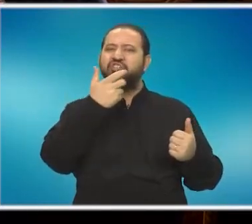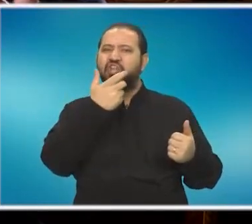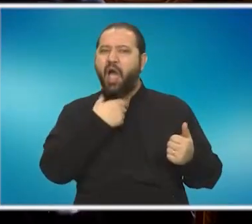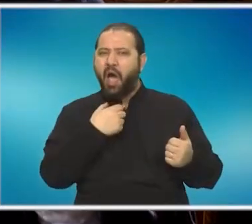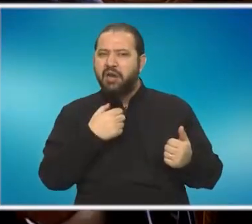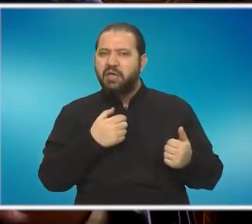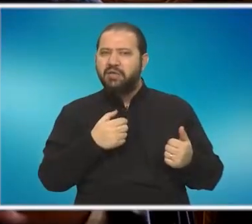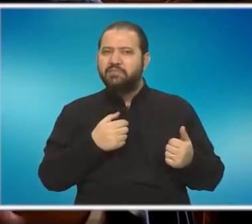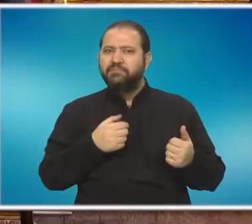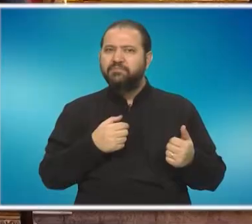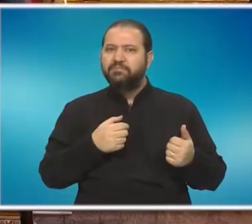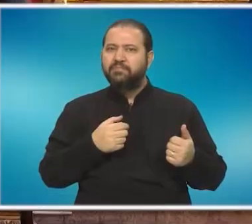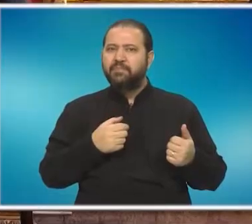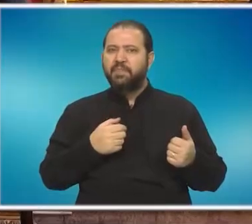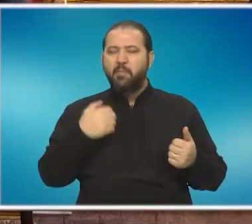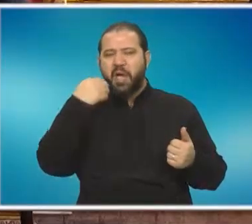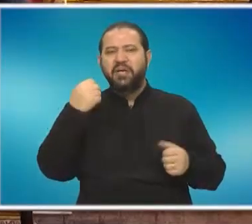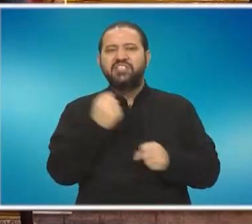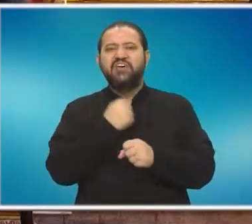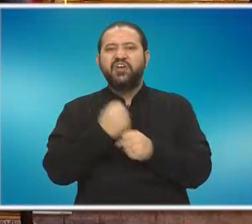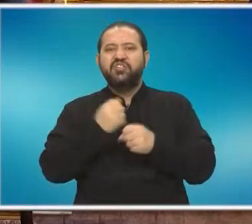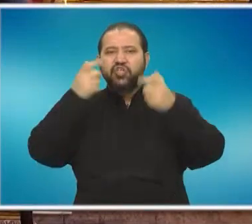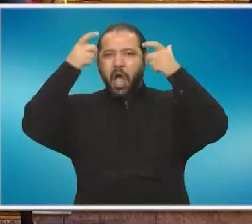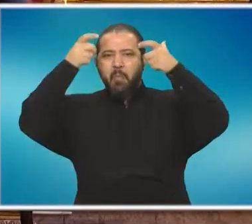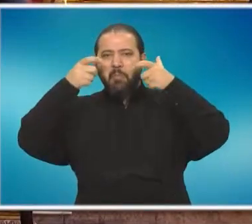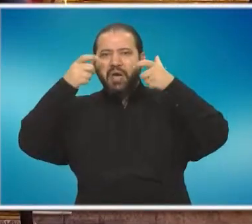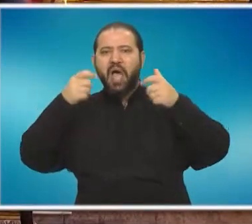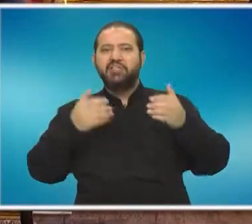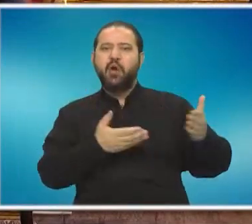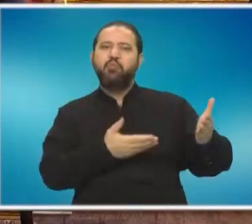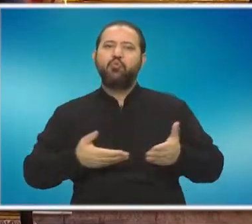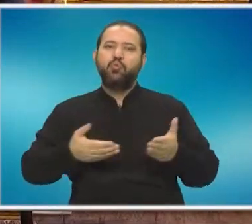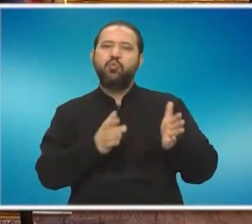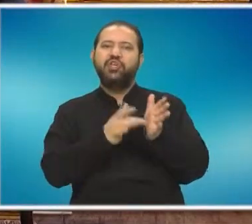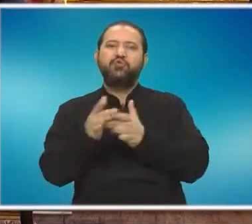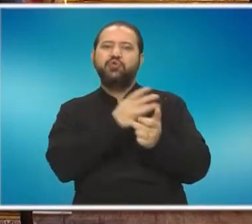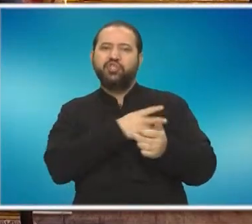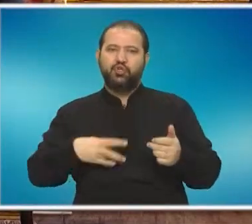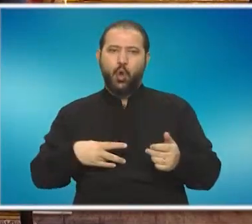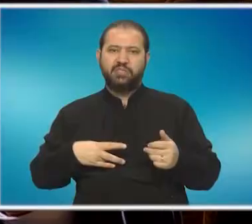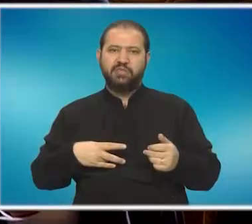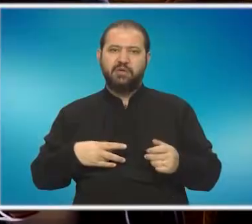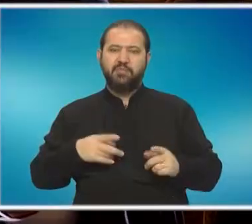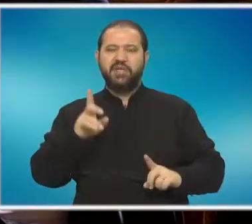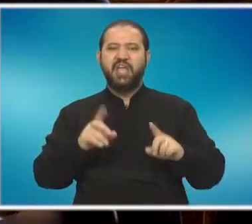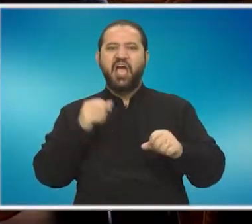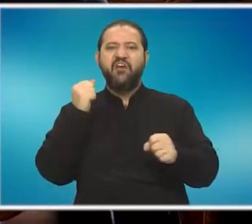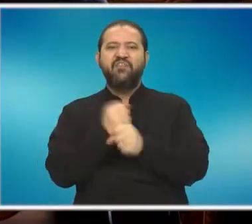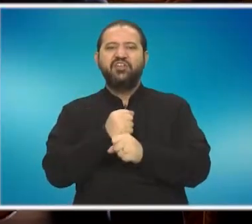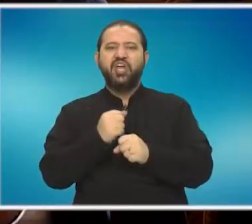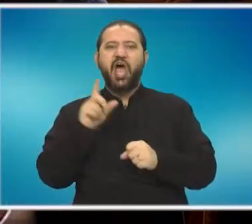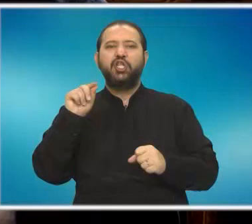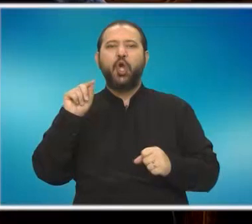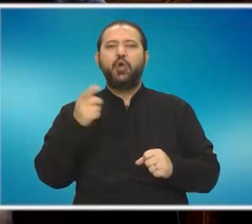Când putea să ajungă acela împărat? Și în postura de a-i lua tronul. În postura de a-i lua tronul. E aberant. E